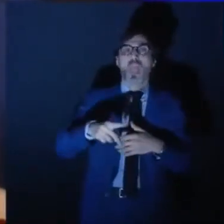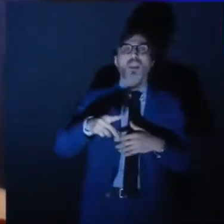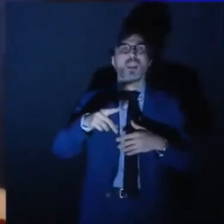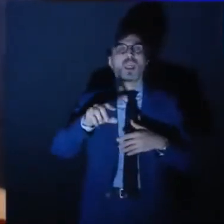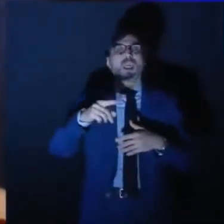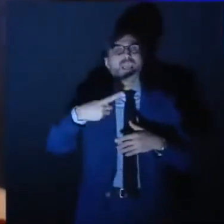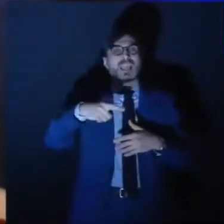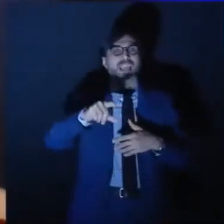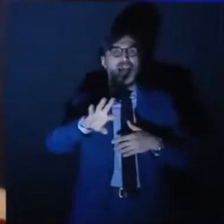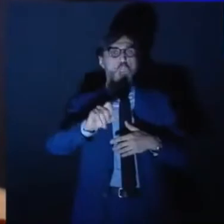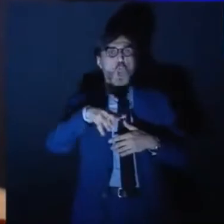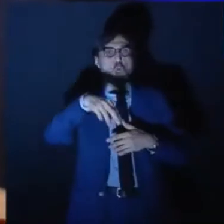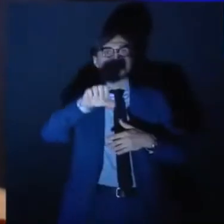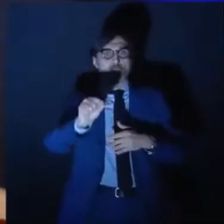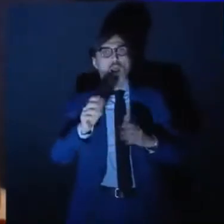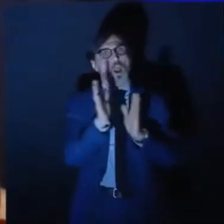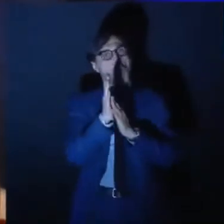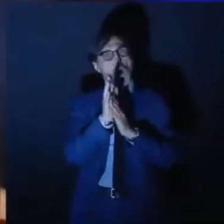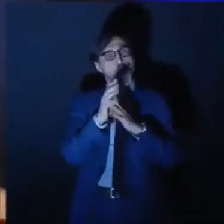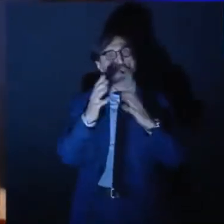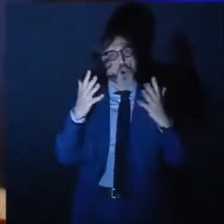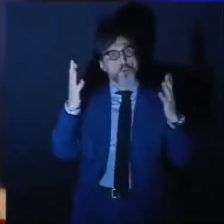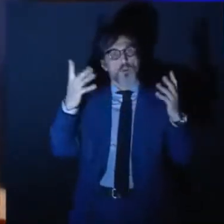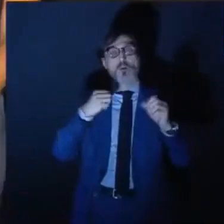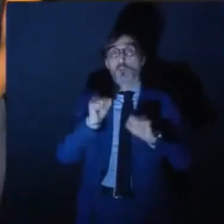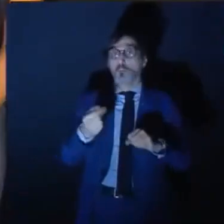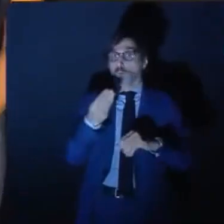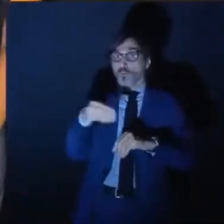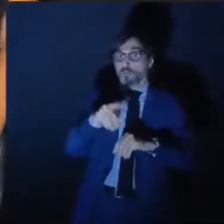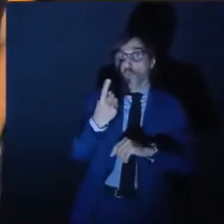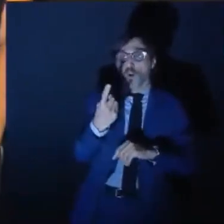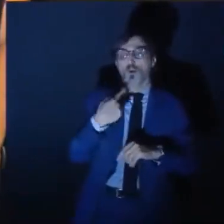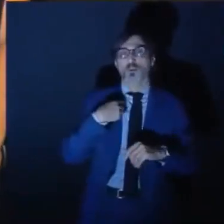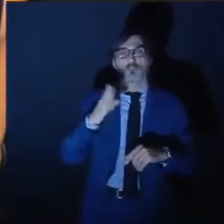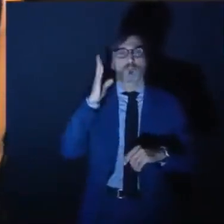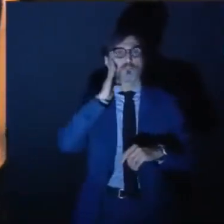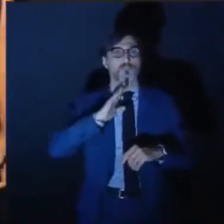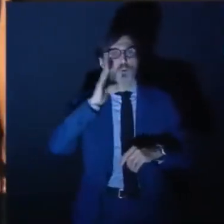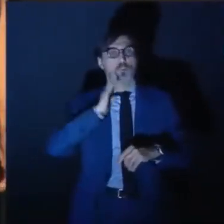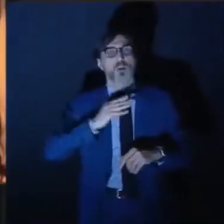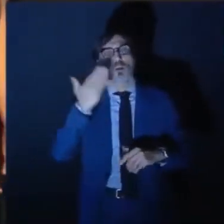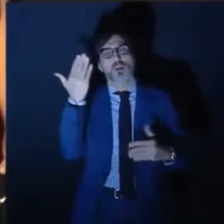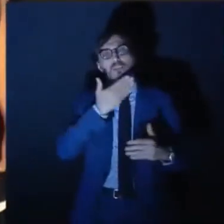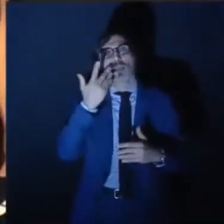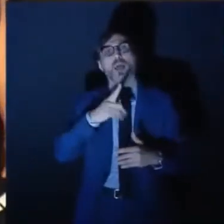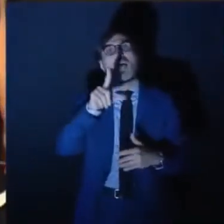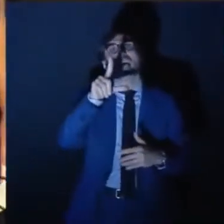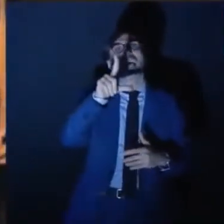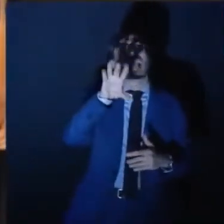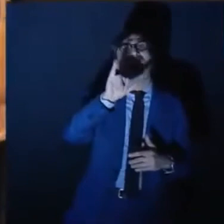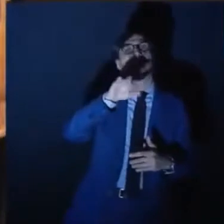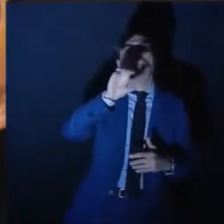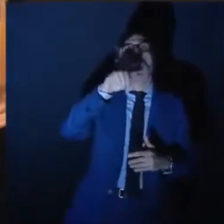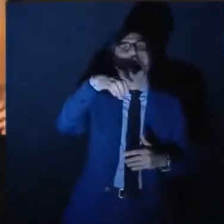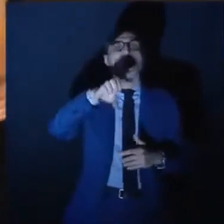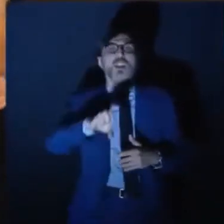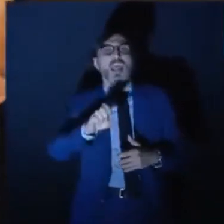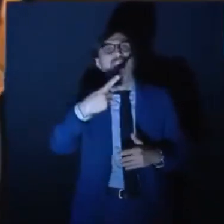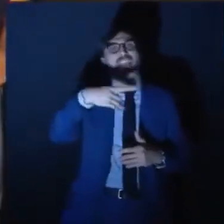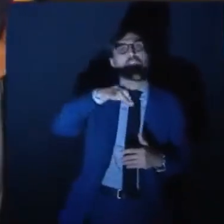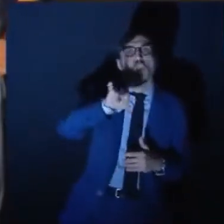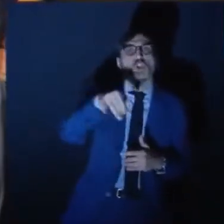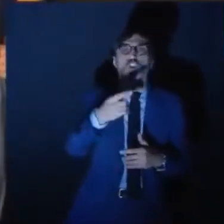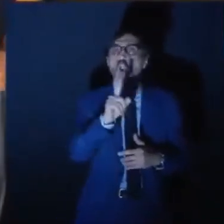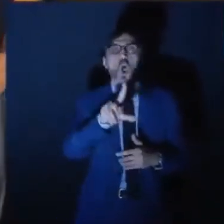per questo cortometraggio so dire solo una cosa il poverino perché si sbagliano sempre gli on un milione grion john